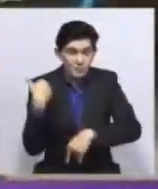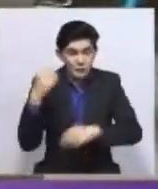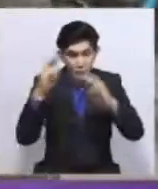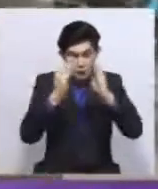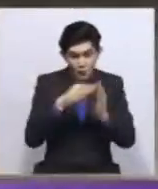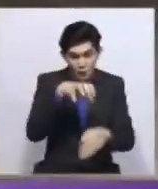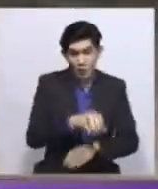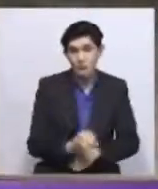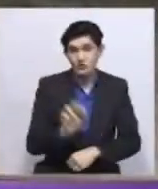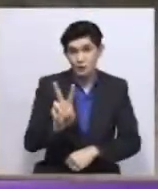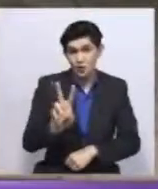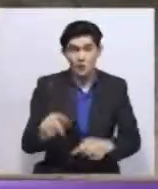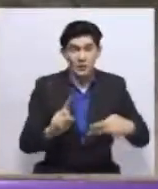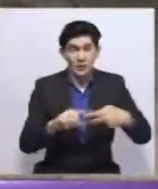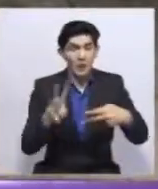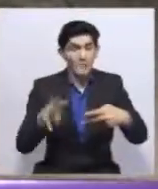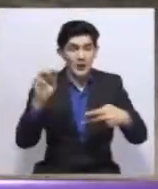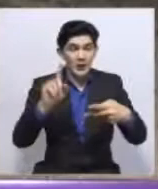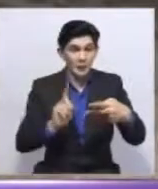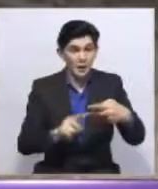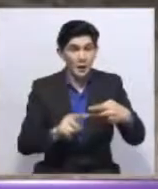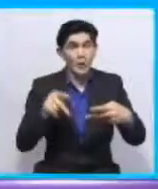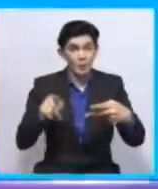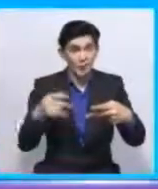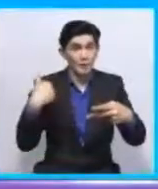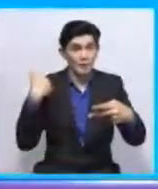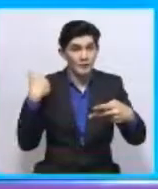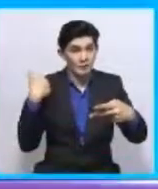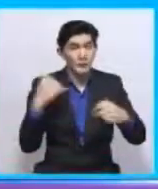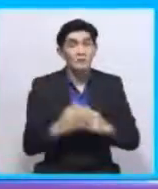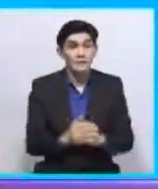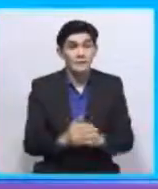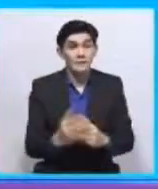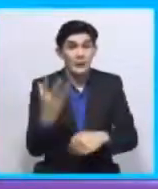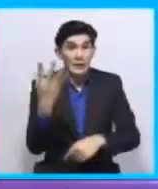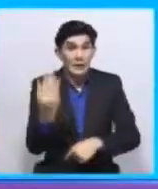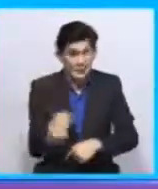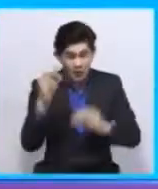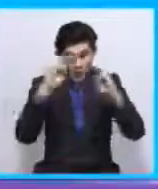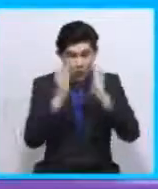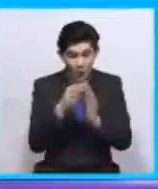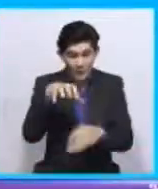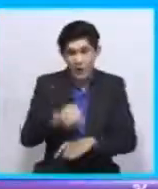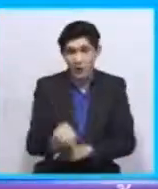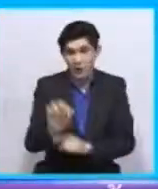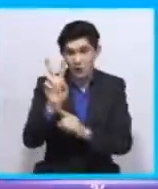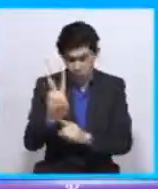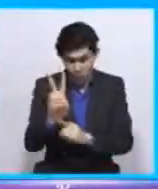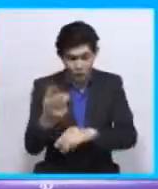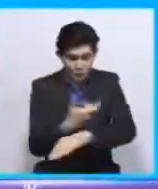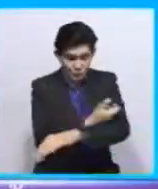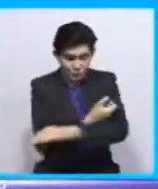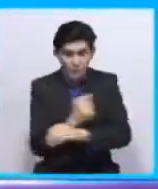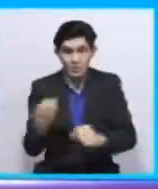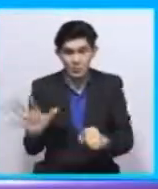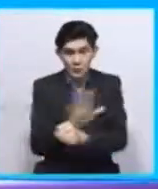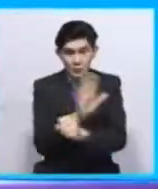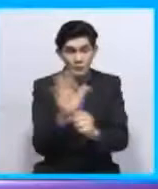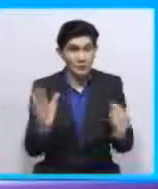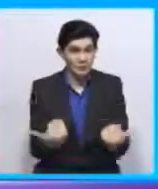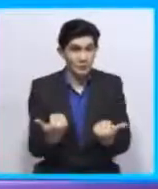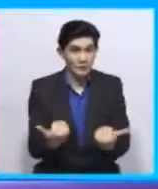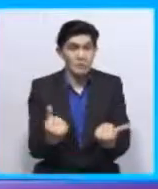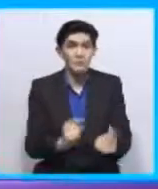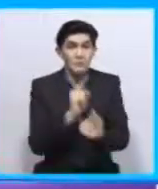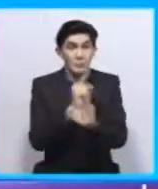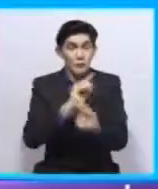2วัดด้วยกันนะครับก็คือวัดเมืองยะลาและวัดพุทธภูมินะครับและยังเหลืออีกประมาณ2วัดนะครับที่จะทยอยฉีดให้ครบโดยล่า